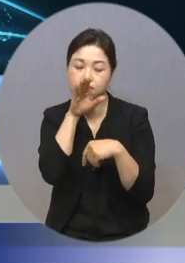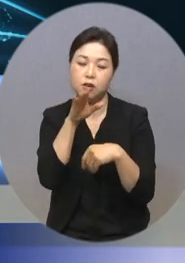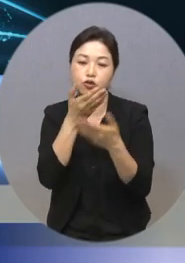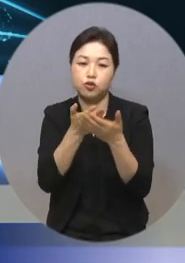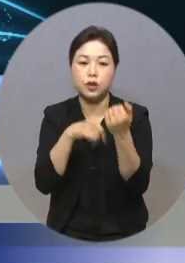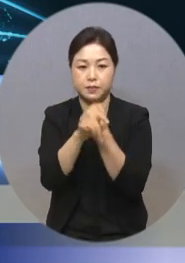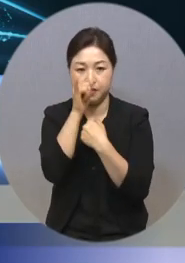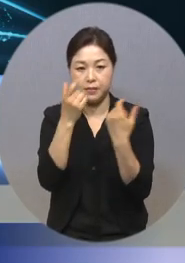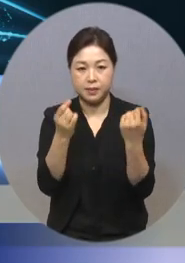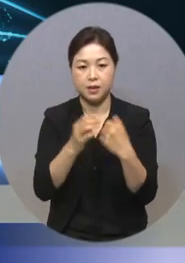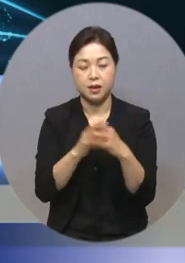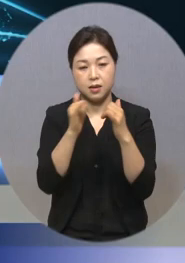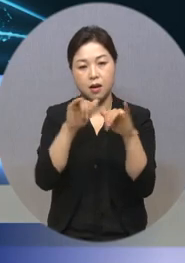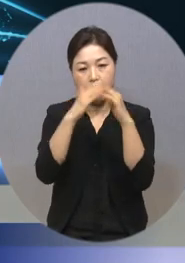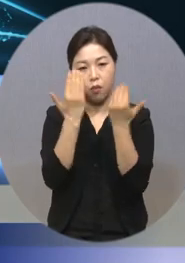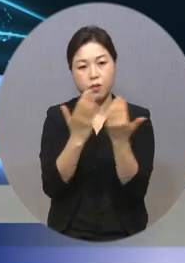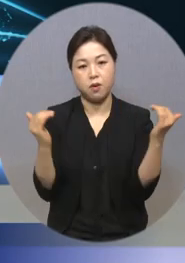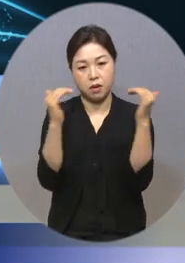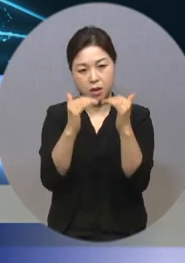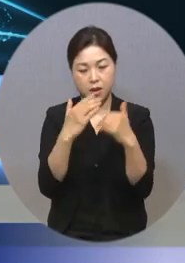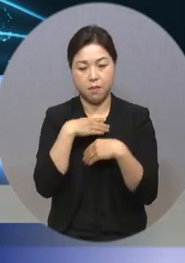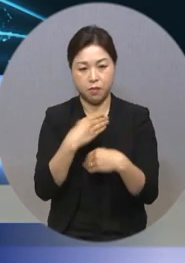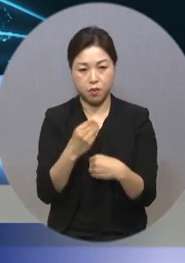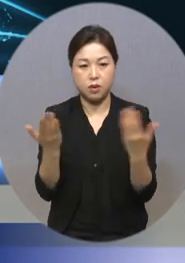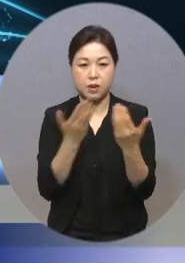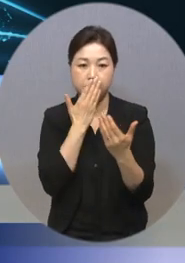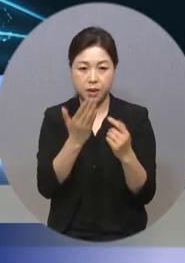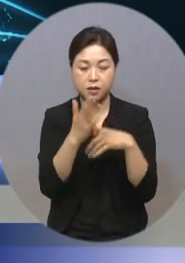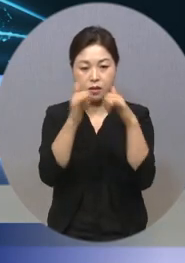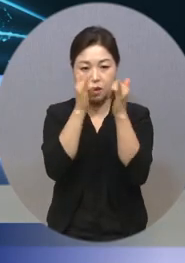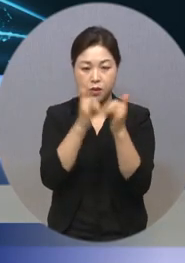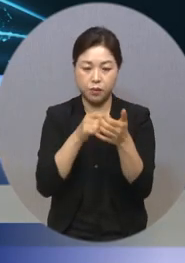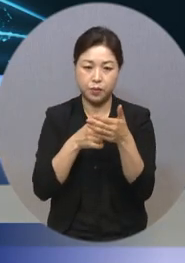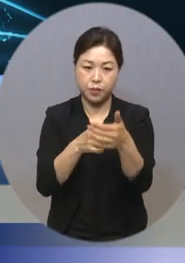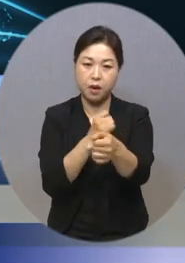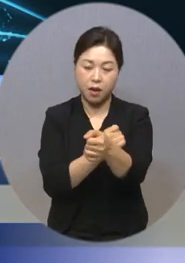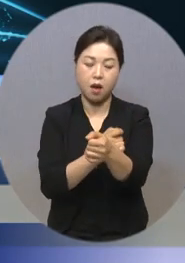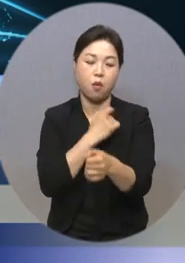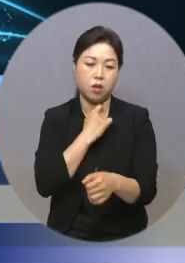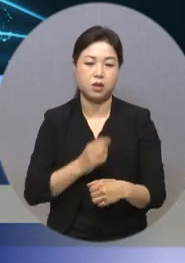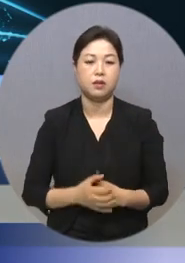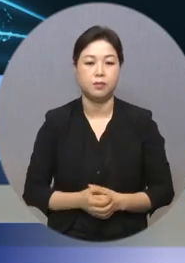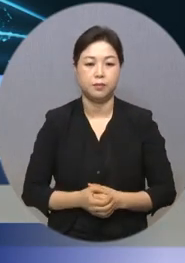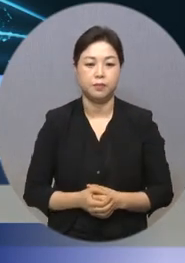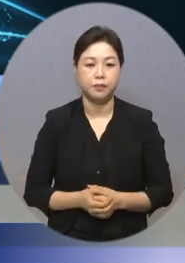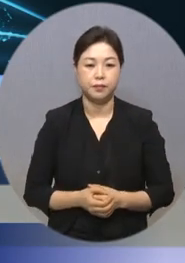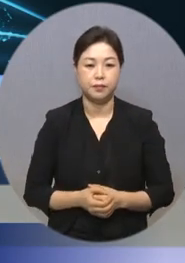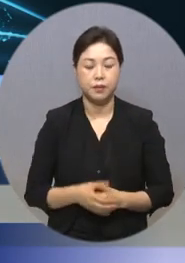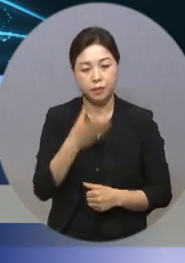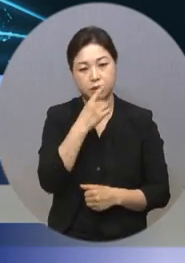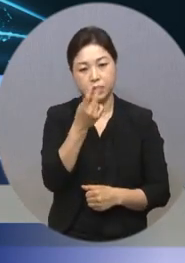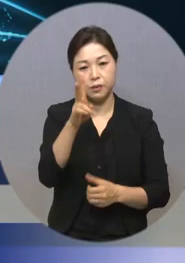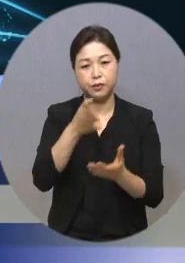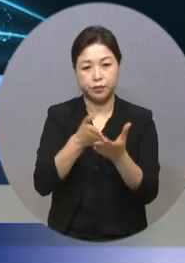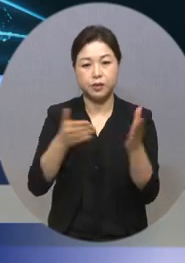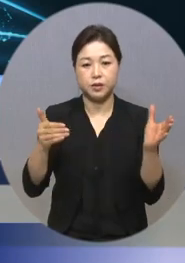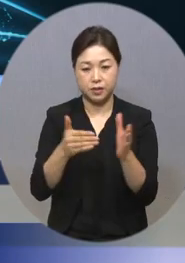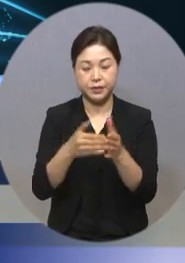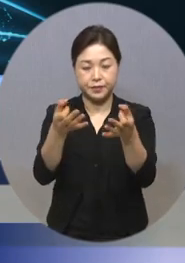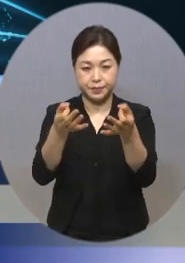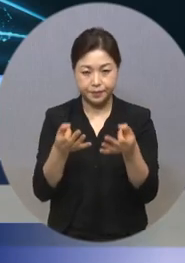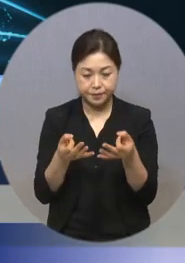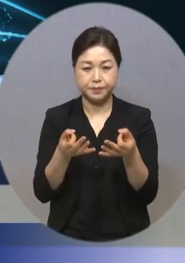누구나 평등하게 마음 놓고 일할 수 있는 사회로 나아가는 계기가 되길 기대합니다 이사 복지 tv 뉴스를 마칩니다